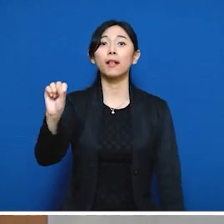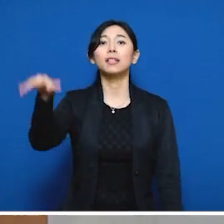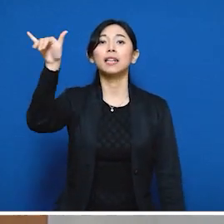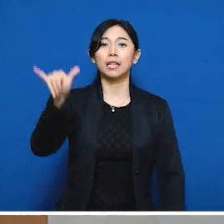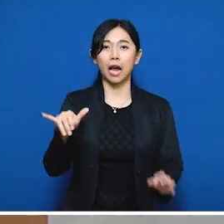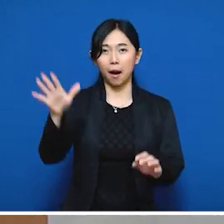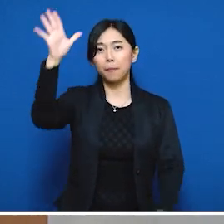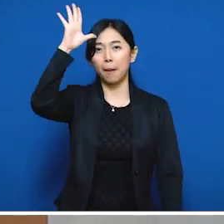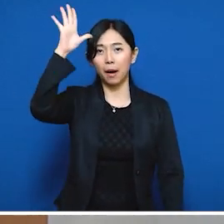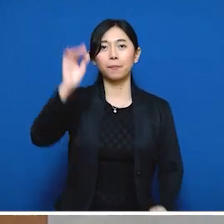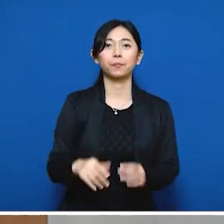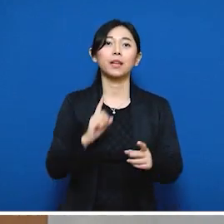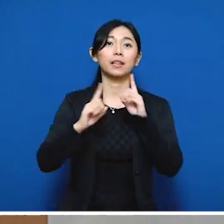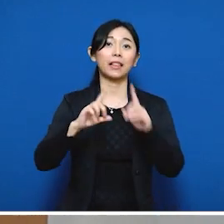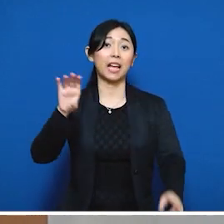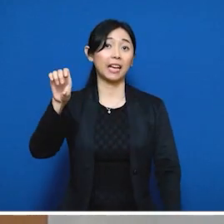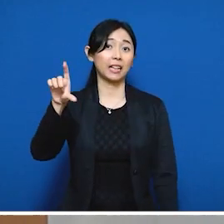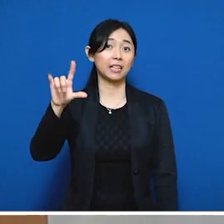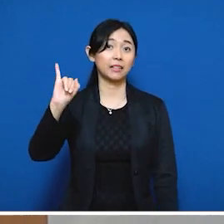"Ya Bapa," kata Eli,